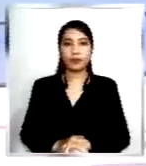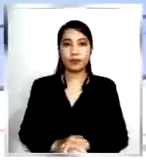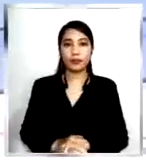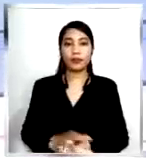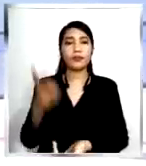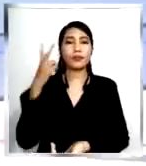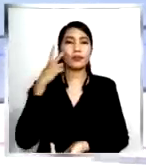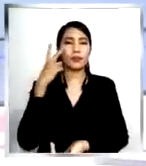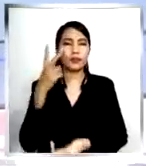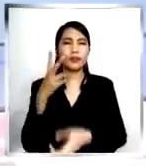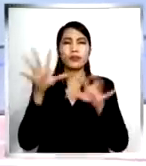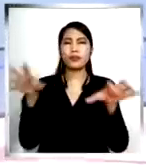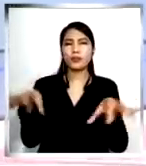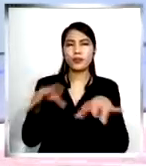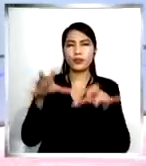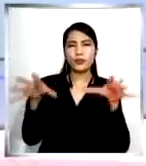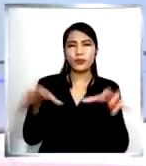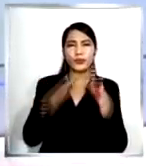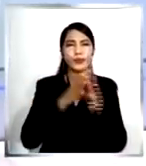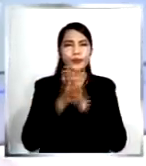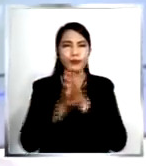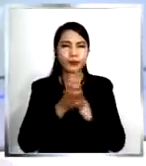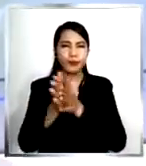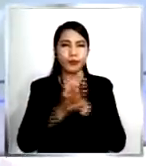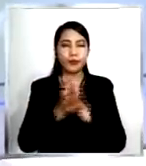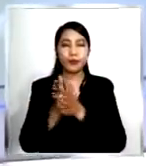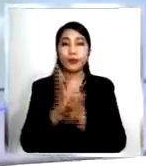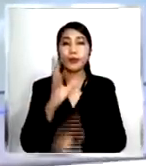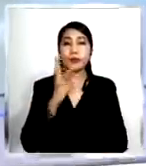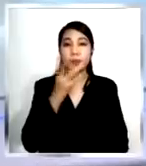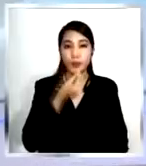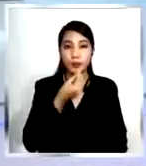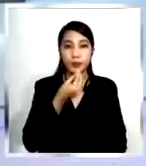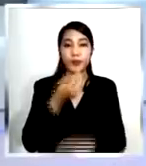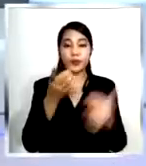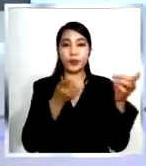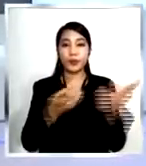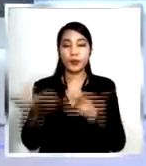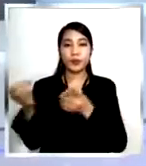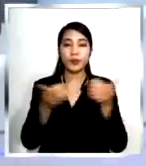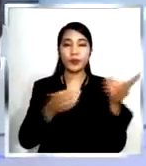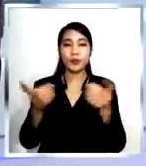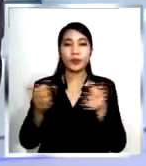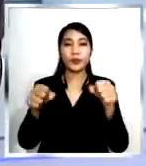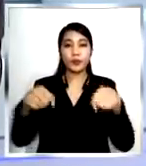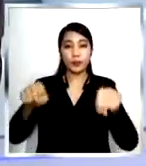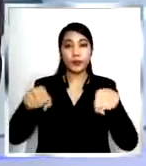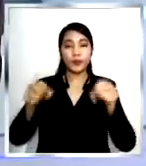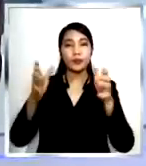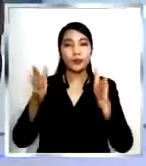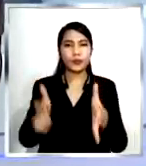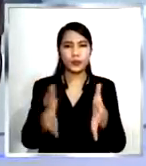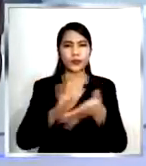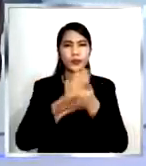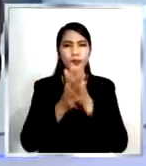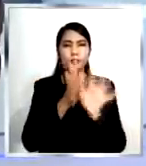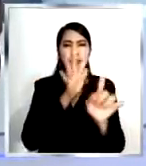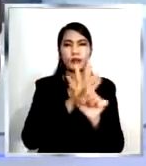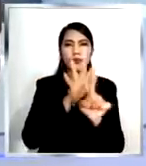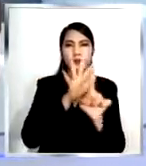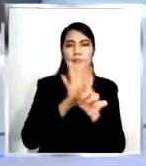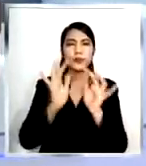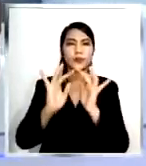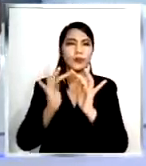ang isang delivery rider na nag-viral sa social media kamakailan. Alang-alang sa kanyang pangarap, isinasabay niya sa kanyang trabaho